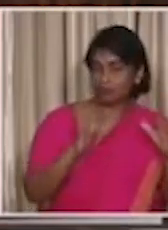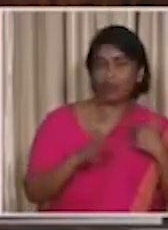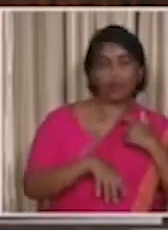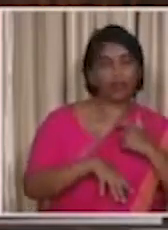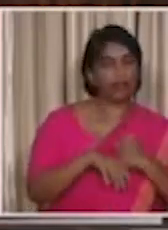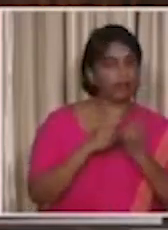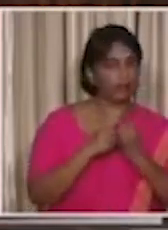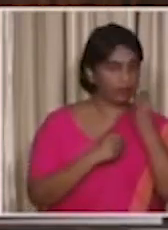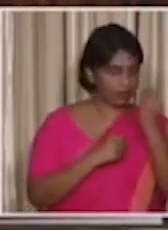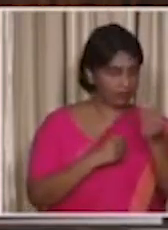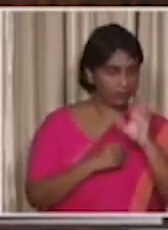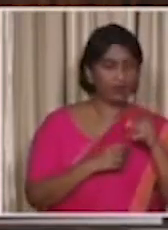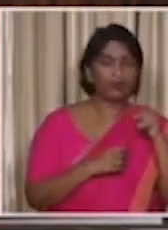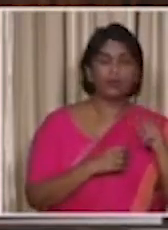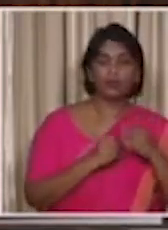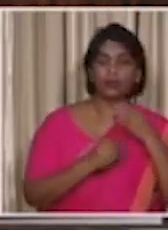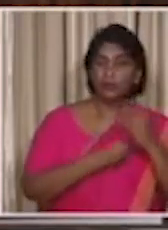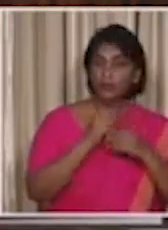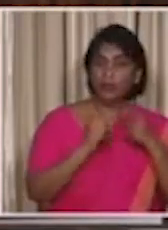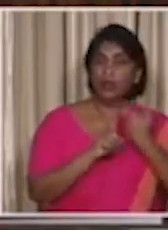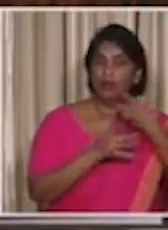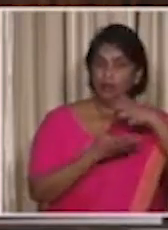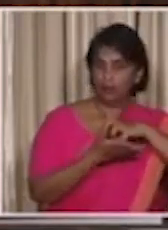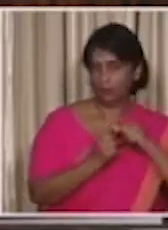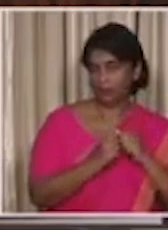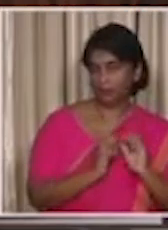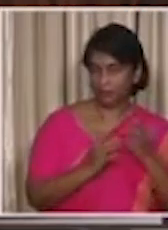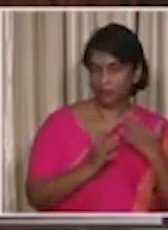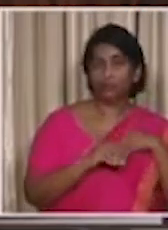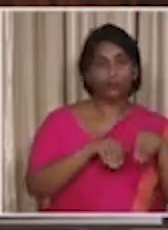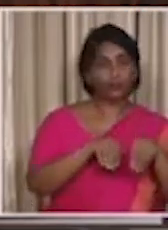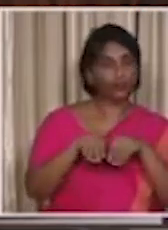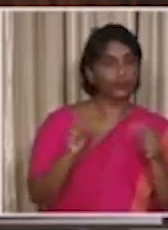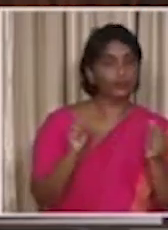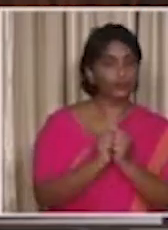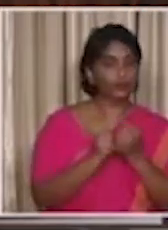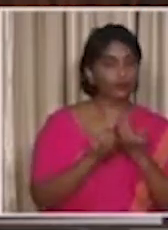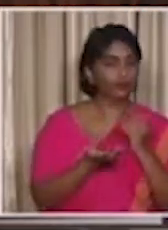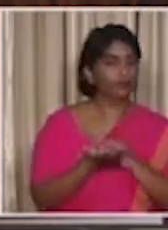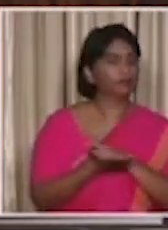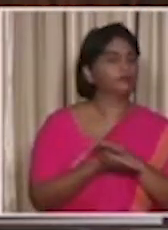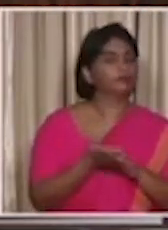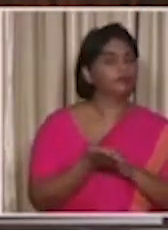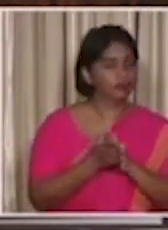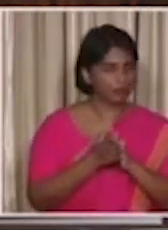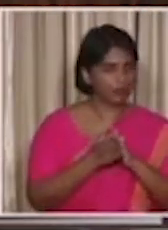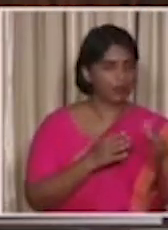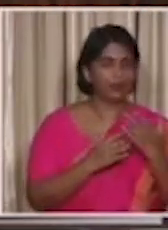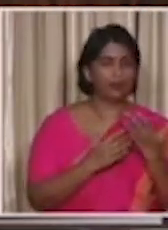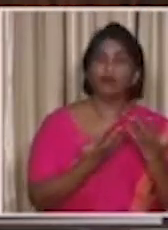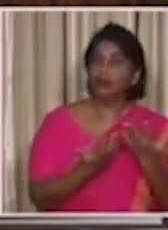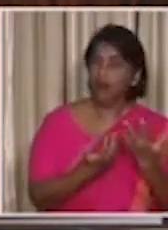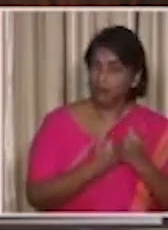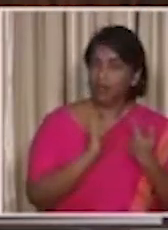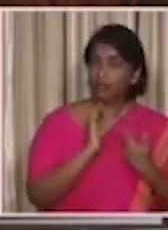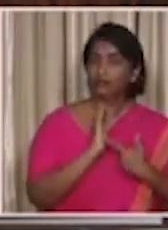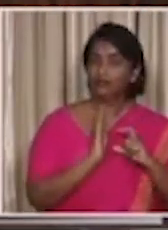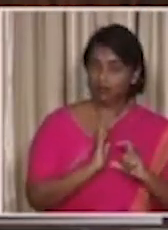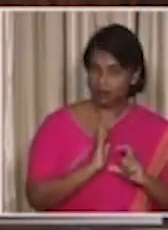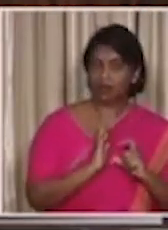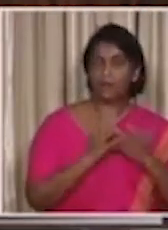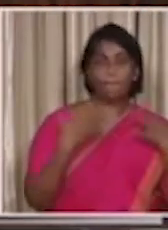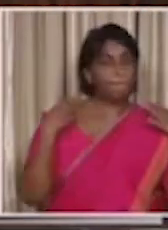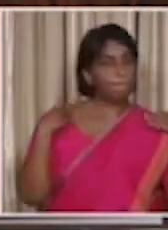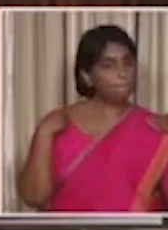අවස්ථා සලසා දෙනවා. ආයෝජන කලාප පීඨනවා. කෘෂිකර්ම කටයුතු නවීකරණය සඳහා අවශ්‍ය තාක්ෂණය සහ